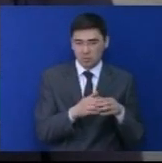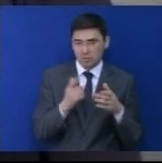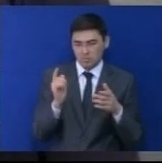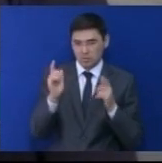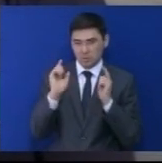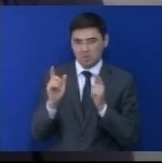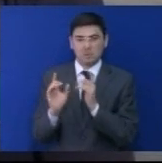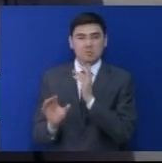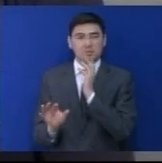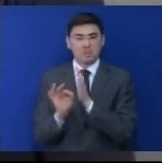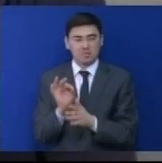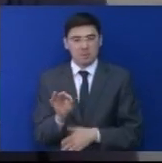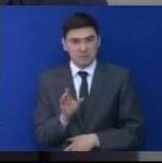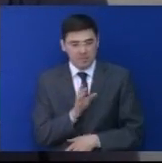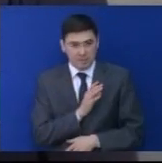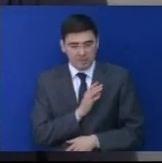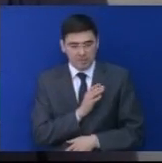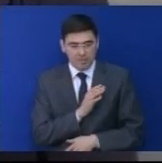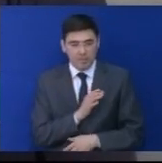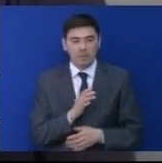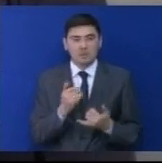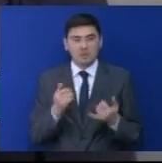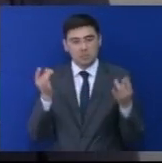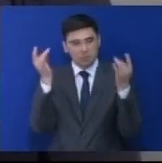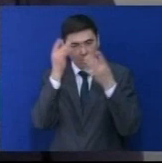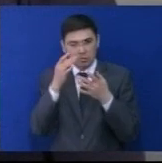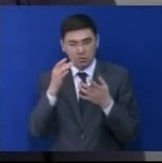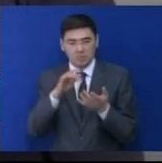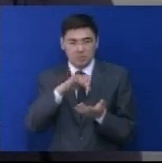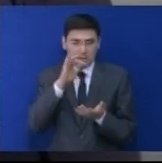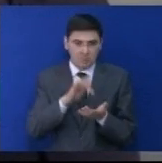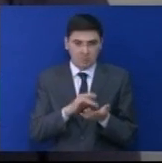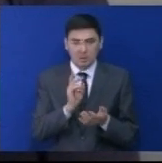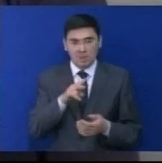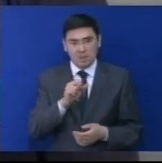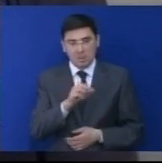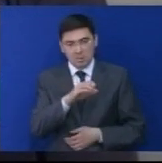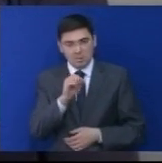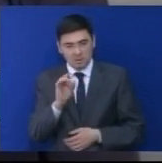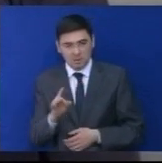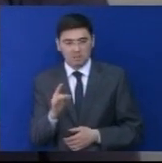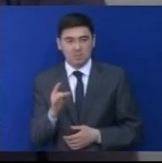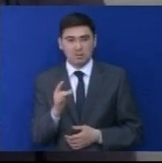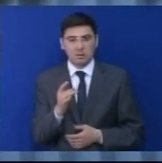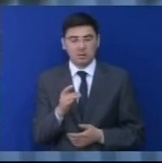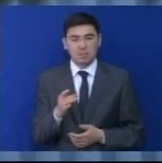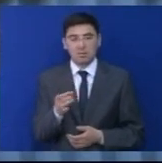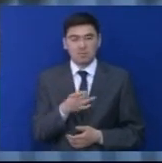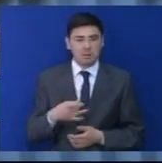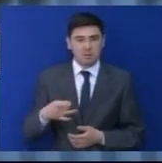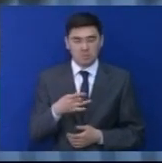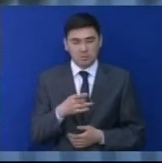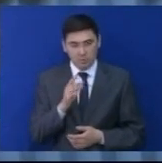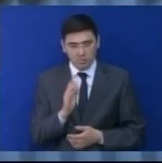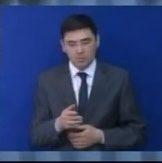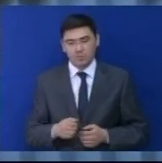идет разработка культурной столицы и кластера, туристического кластера и культурной столицы региона. Конкурс на